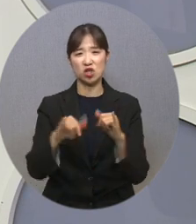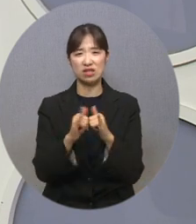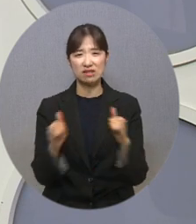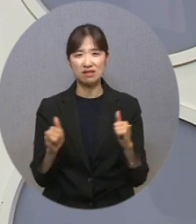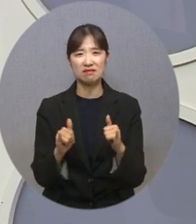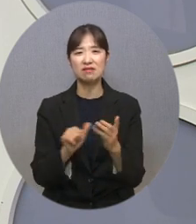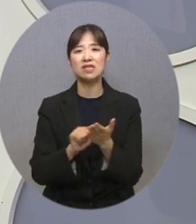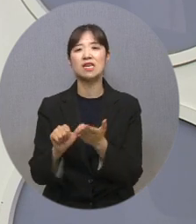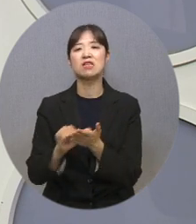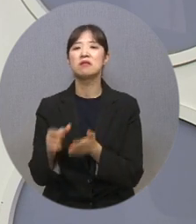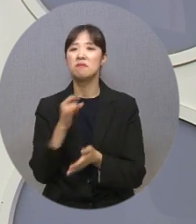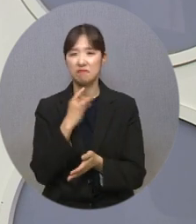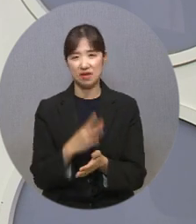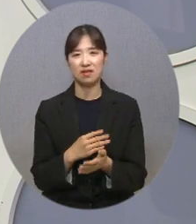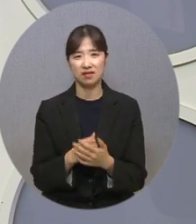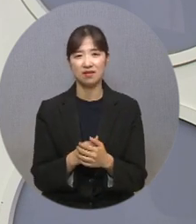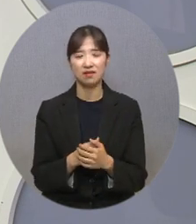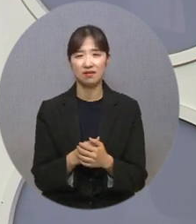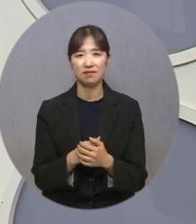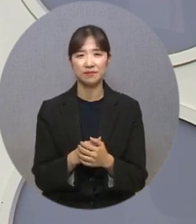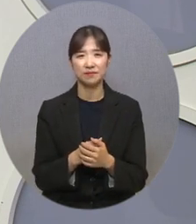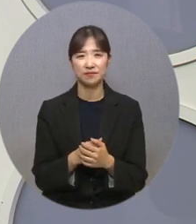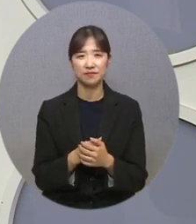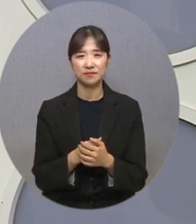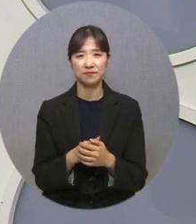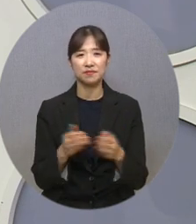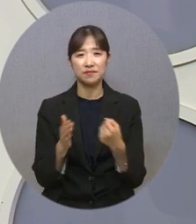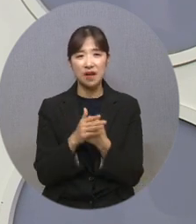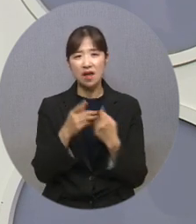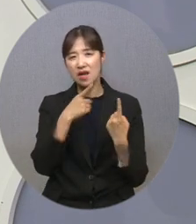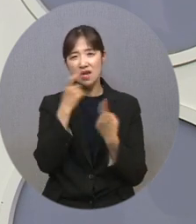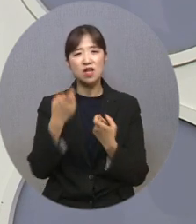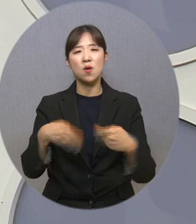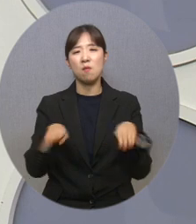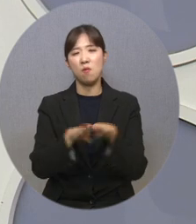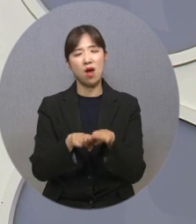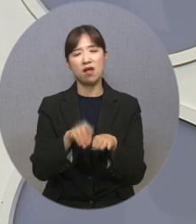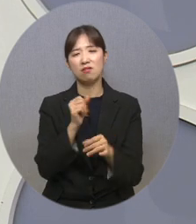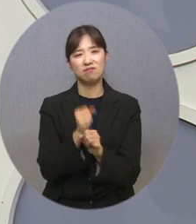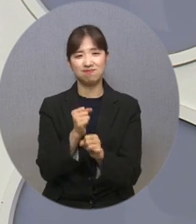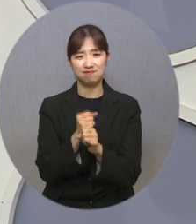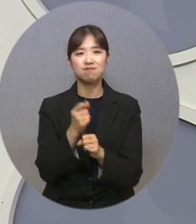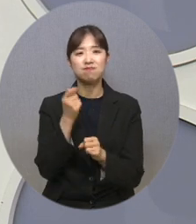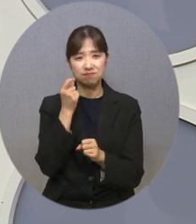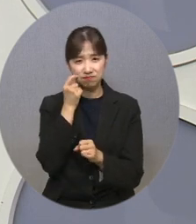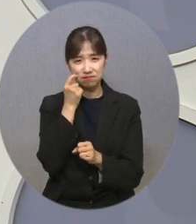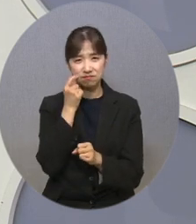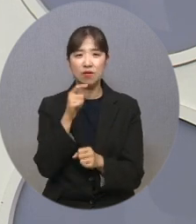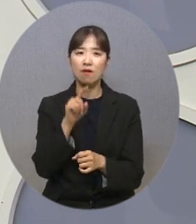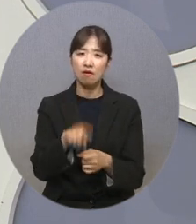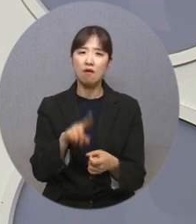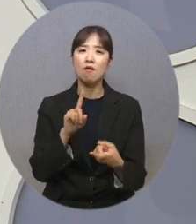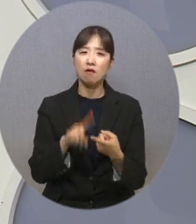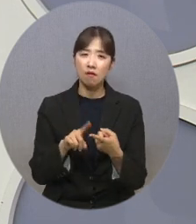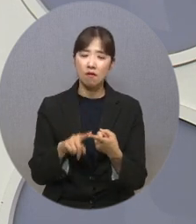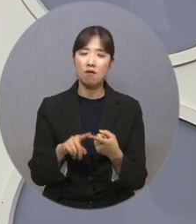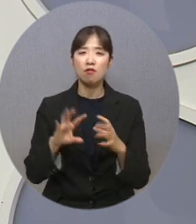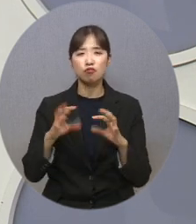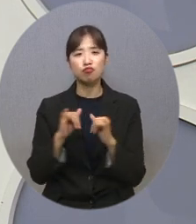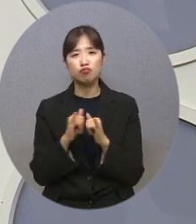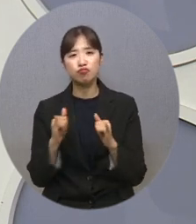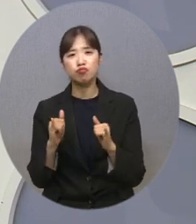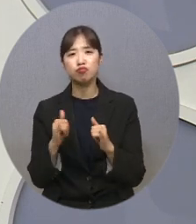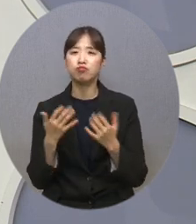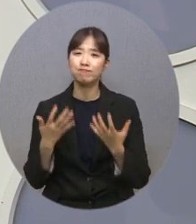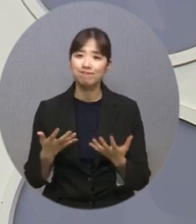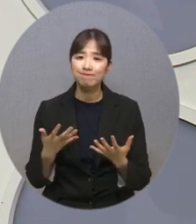지우기만 했습니다. 지우기만. 그러니까 기념관 하나 제대로 챙기지 못했는데 그런 데에 대해서 국민들은